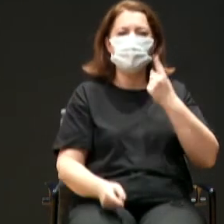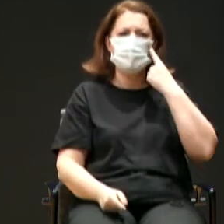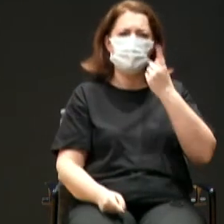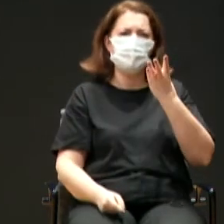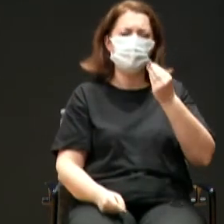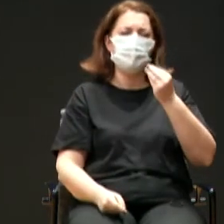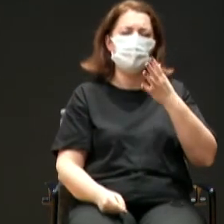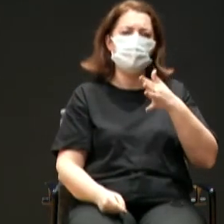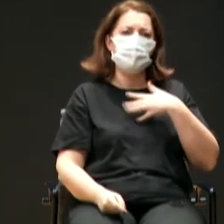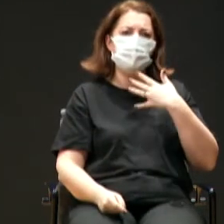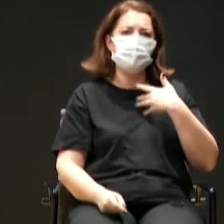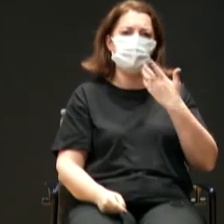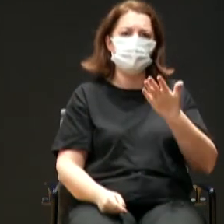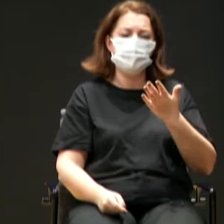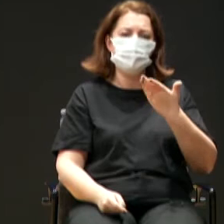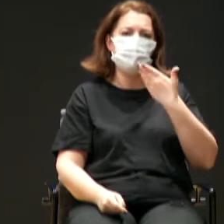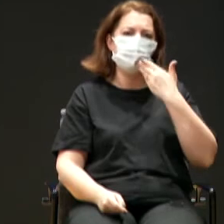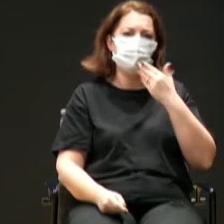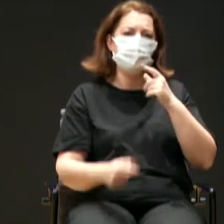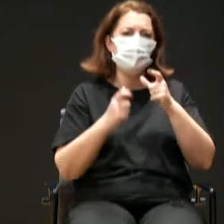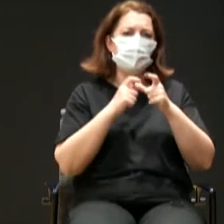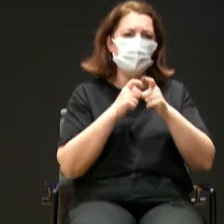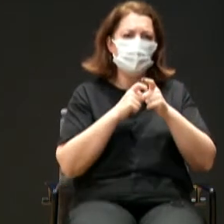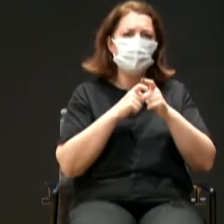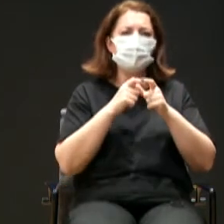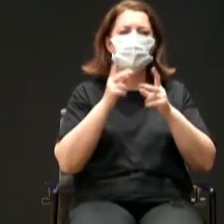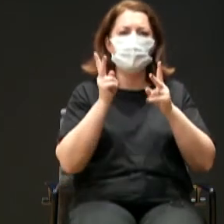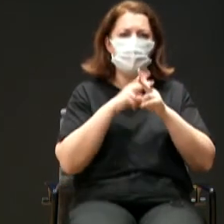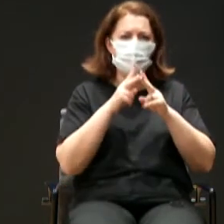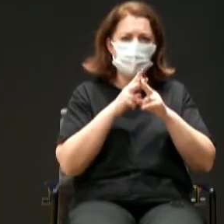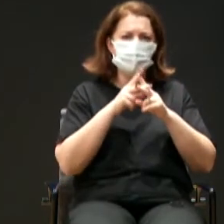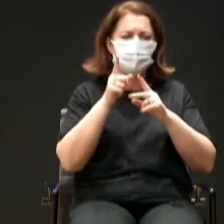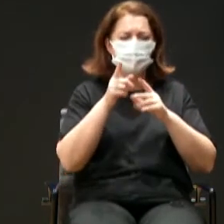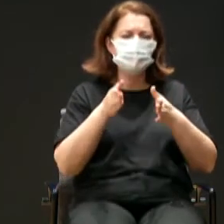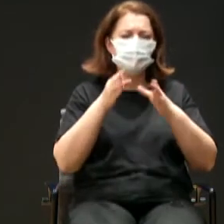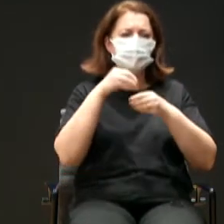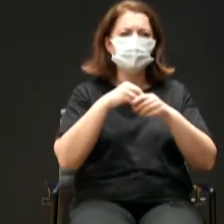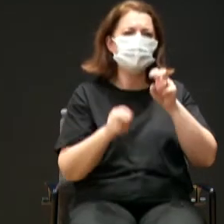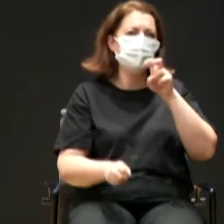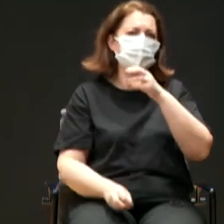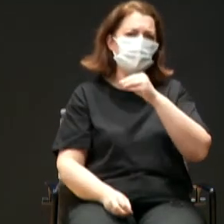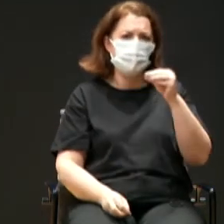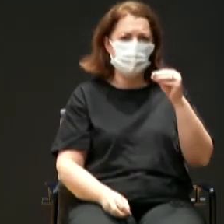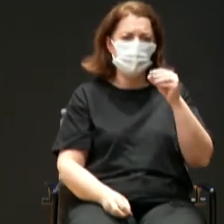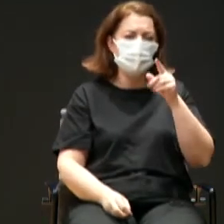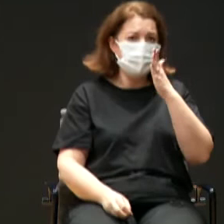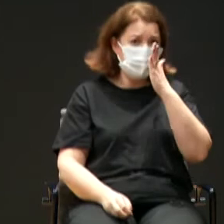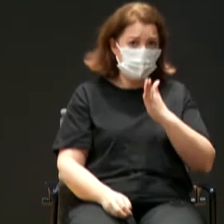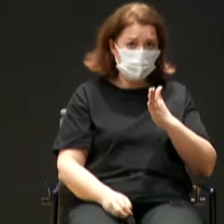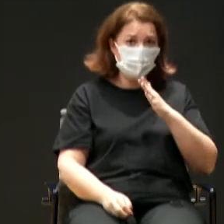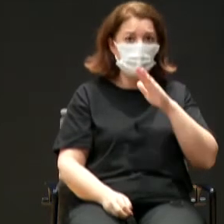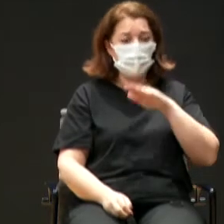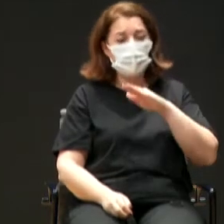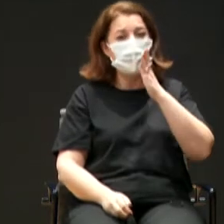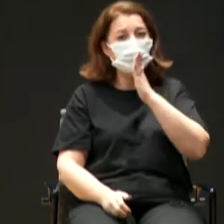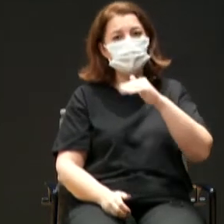çok merak ediyorum... Mesela Gürpınar Polis Emniyet Amirliği işi için 8 milyon ayrılmış. Bunu da mı yarısını yapacaksınız, yarıdan